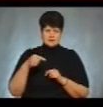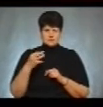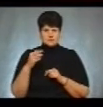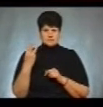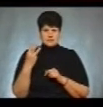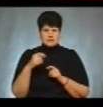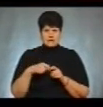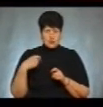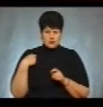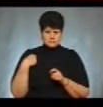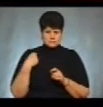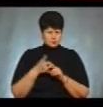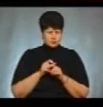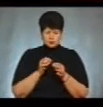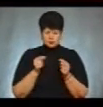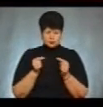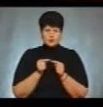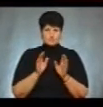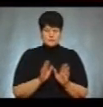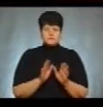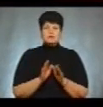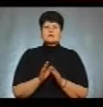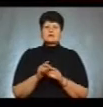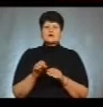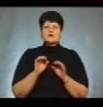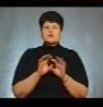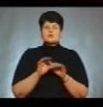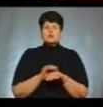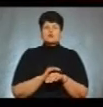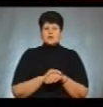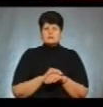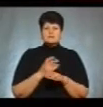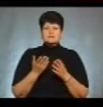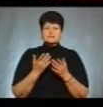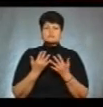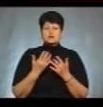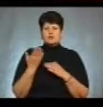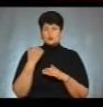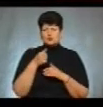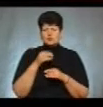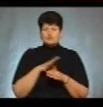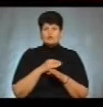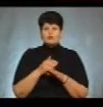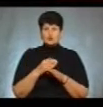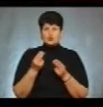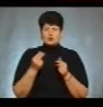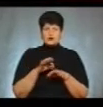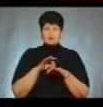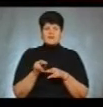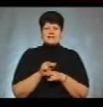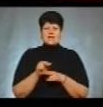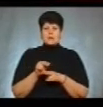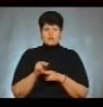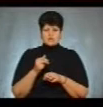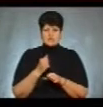3522,3 кілометра, якщо вже так аж дуже бути точним. Так. Отже, розкажіть, будь ласка, а скільки в минулому році було виділено коштів на проведення